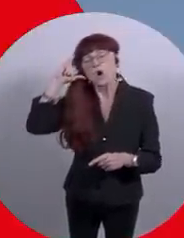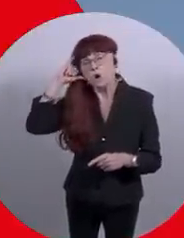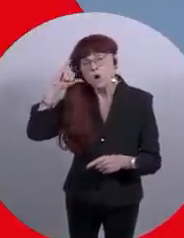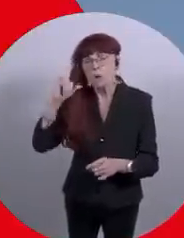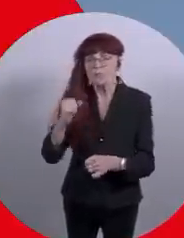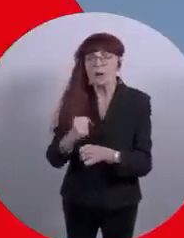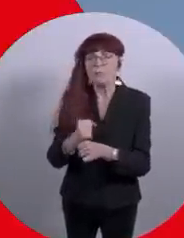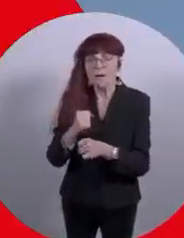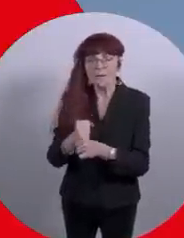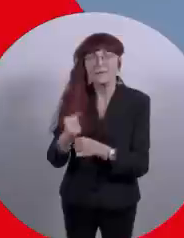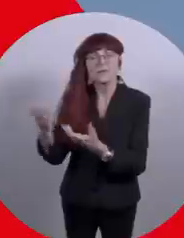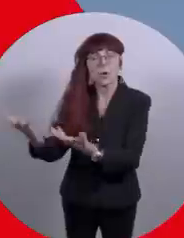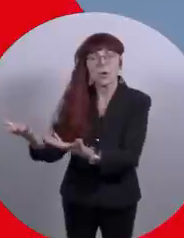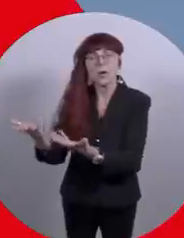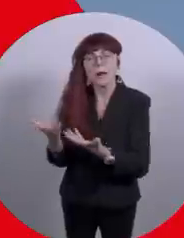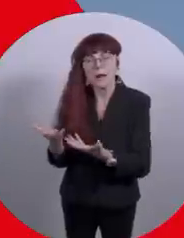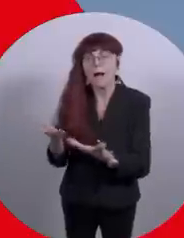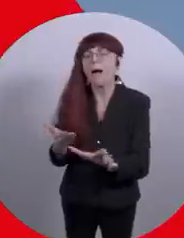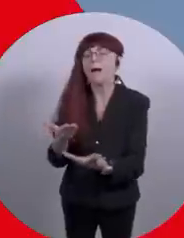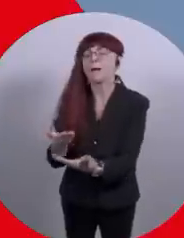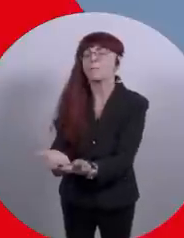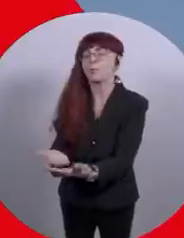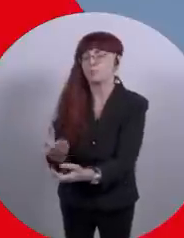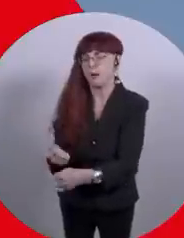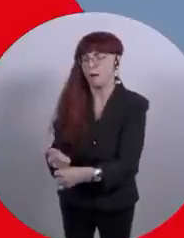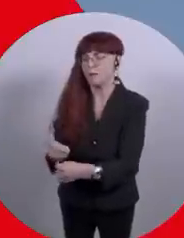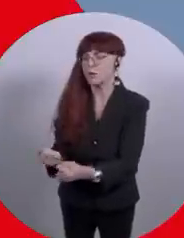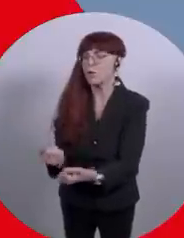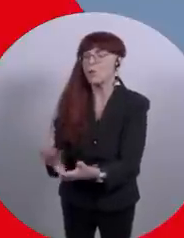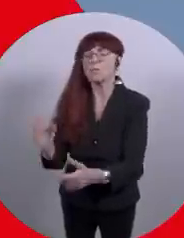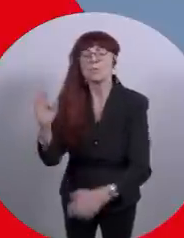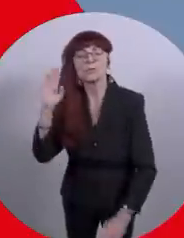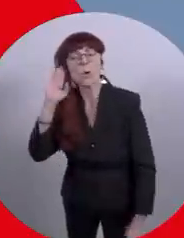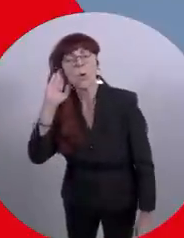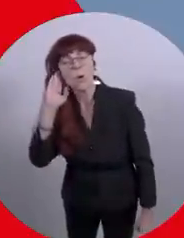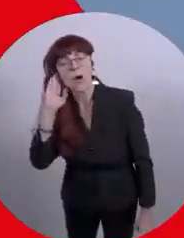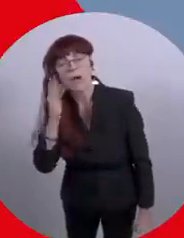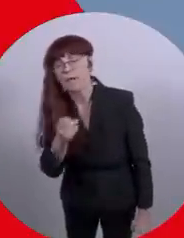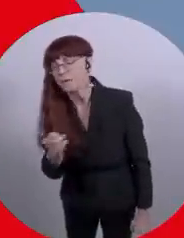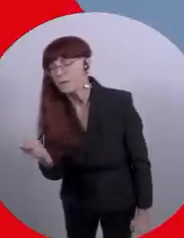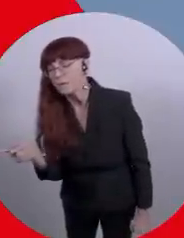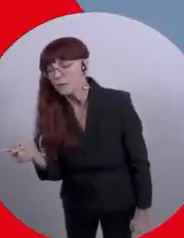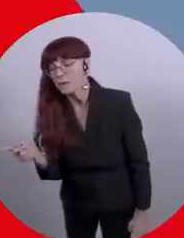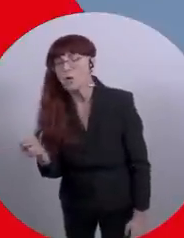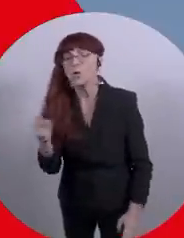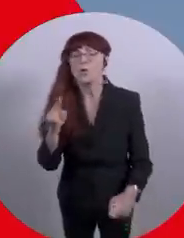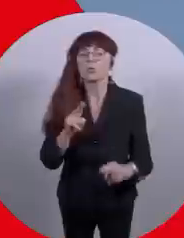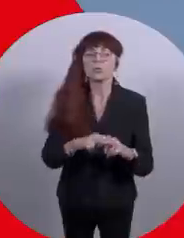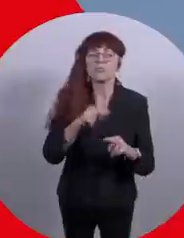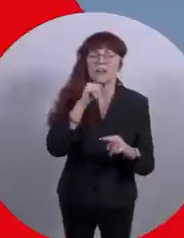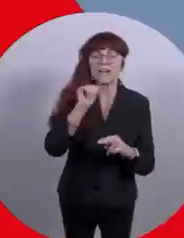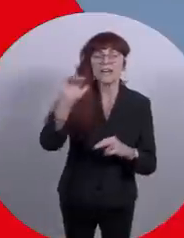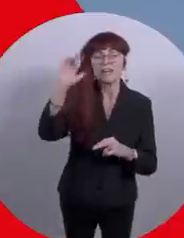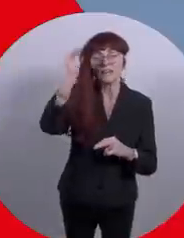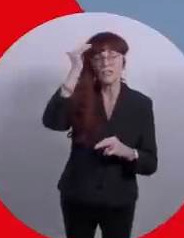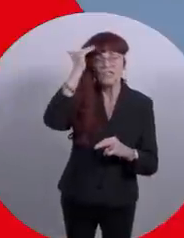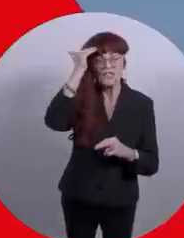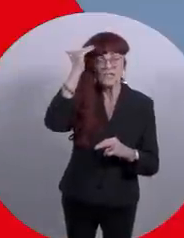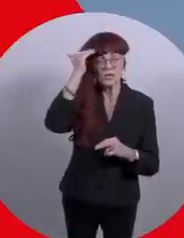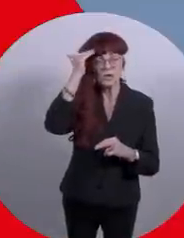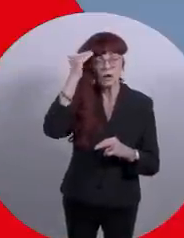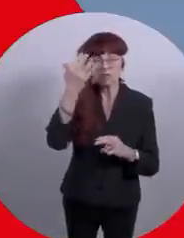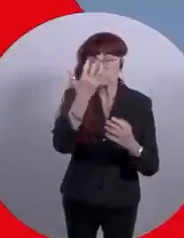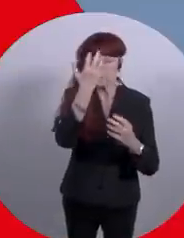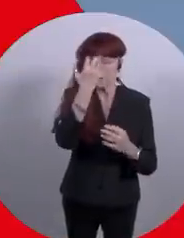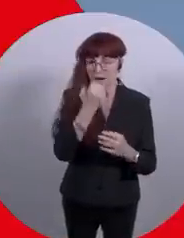wir Ihnen wenn wir ihnen nicht ein Angebot machen wenn wir ihnen nicht zuhören und wenn wir nicht die Wissenschaft ernst nehmen die